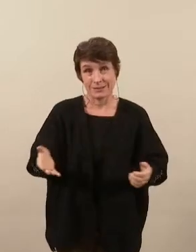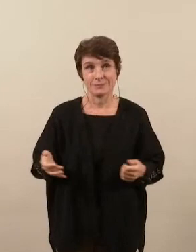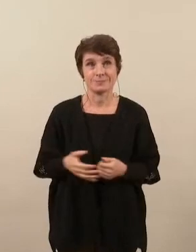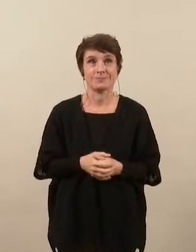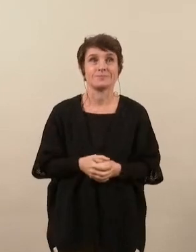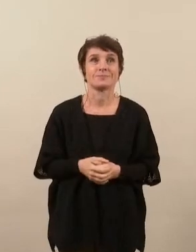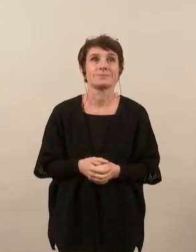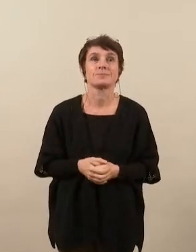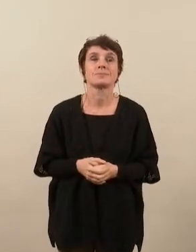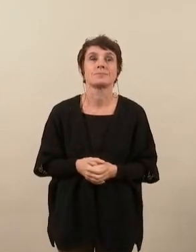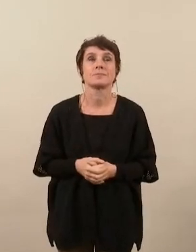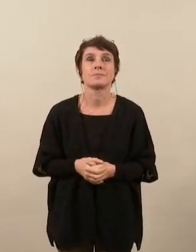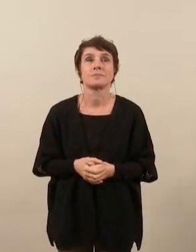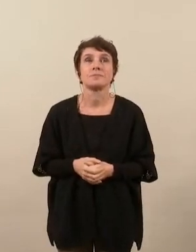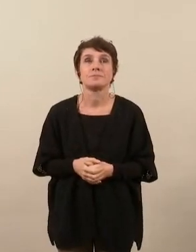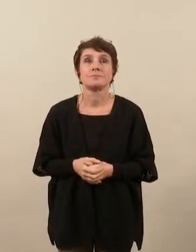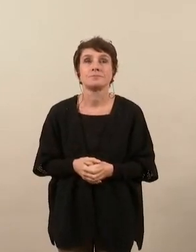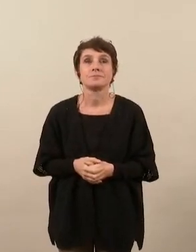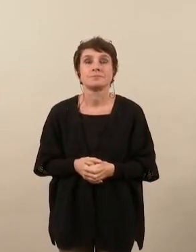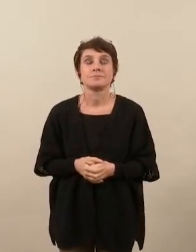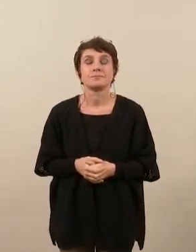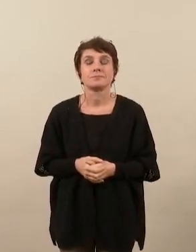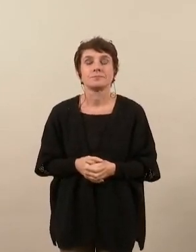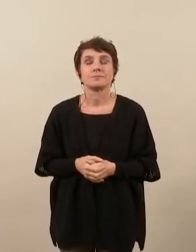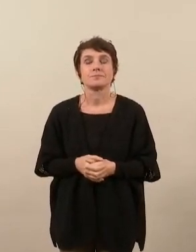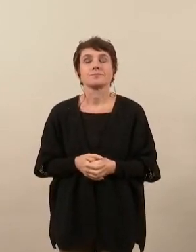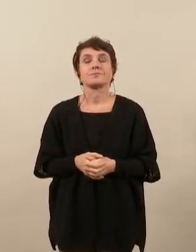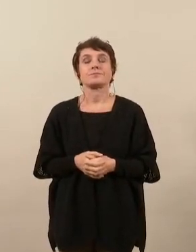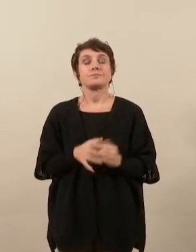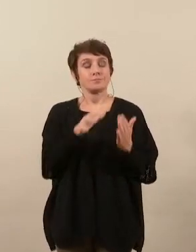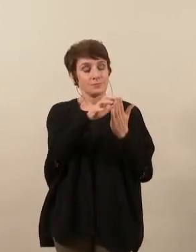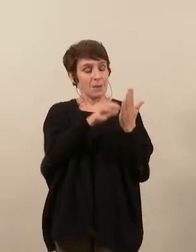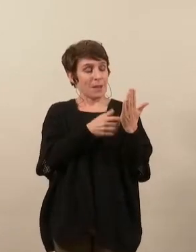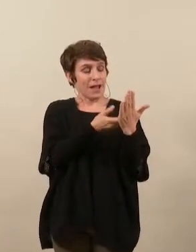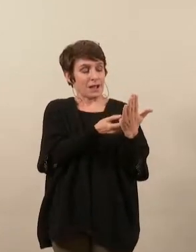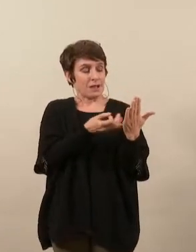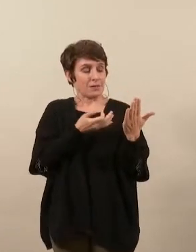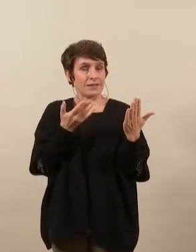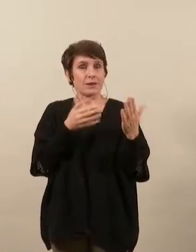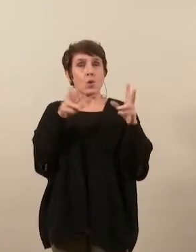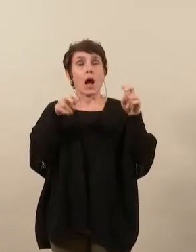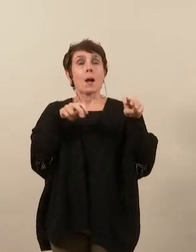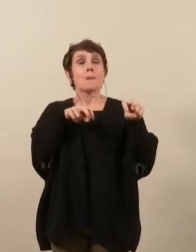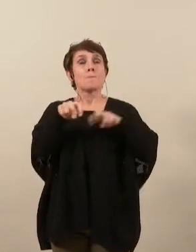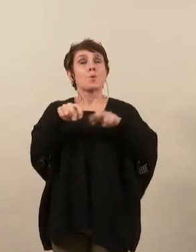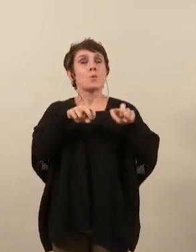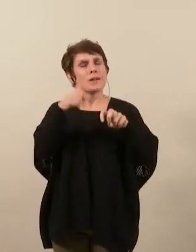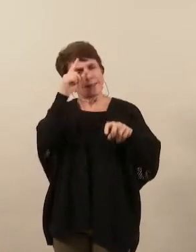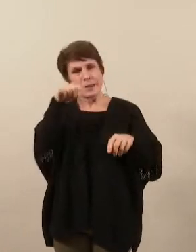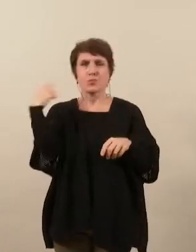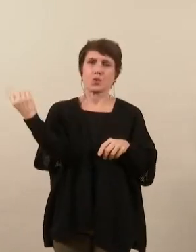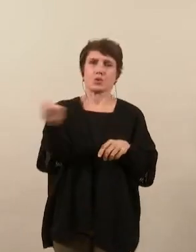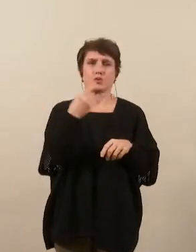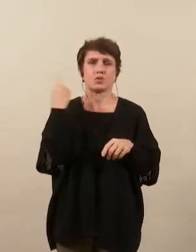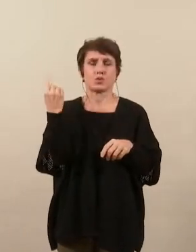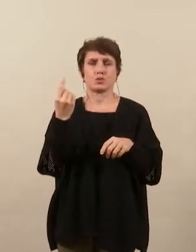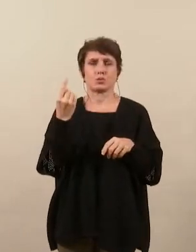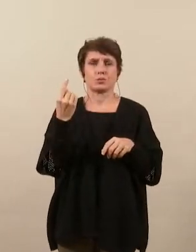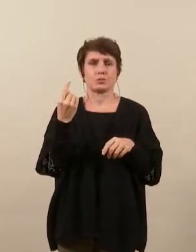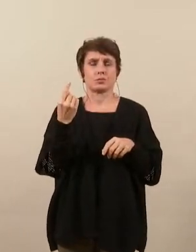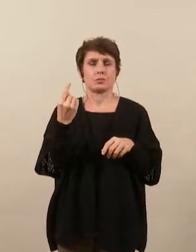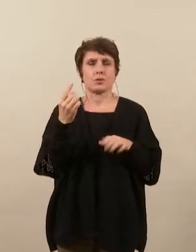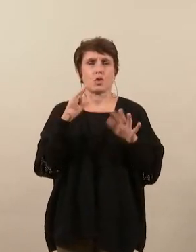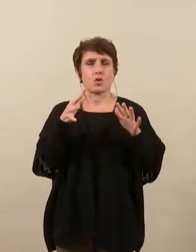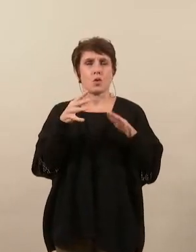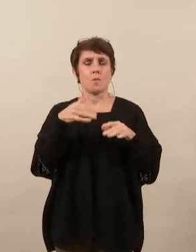Vous évoquez, vous dites texto dans un paragraphe, mobilité pour toutes et pour tous avec la mise en œuvre des